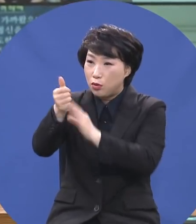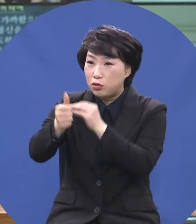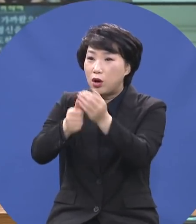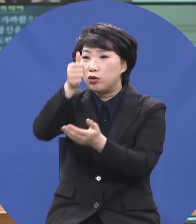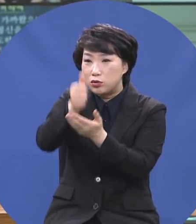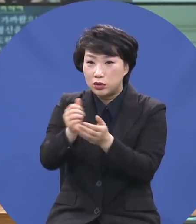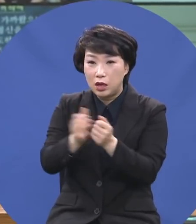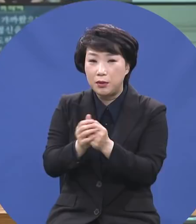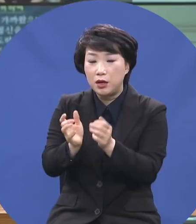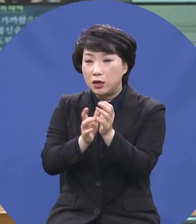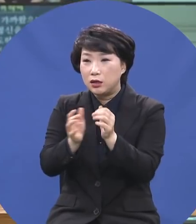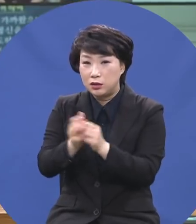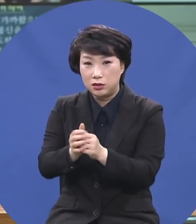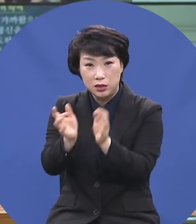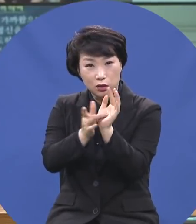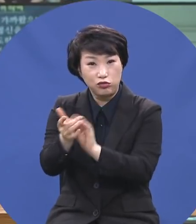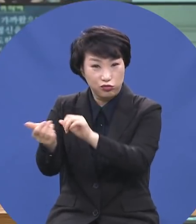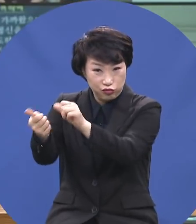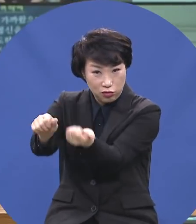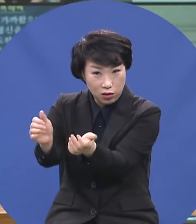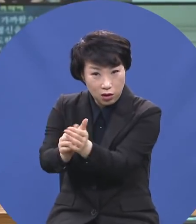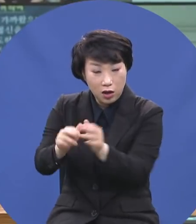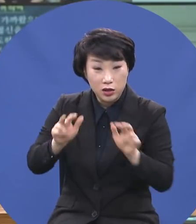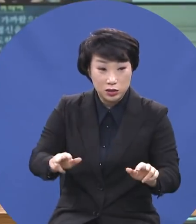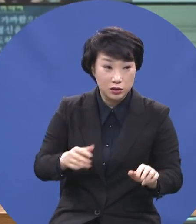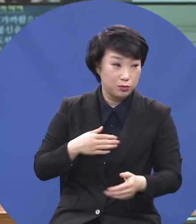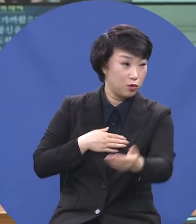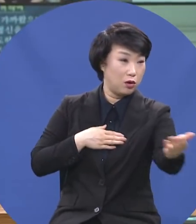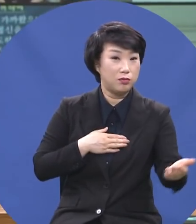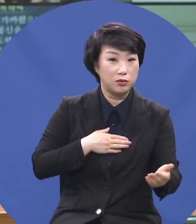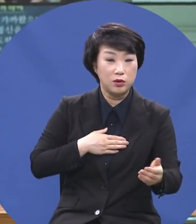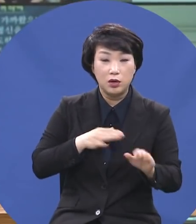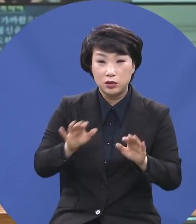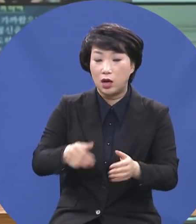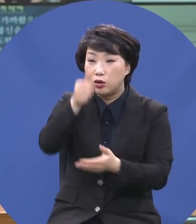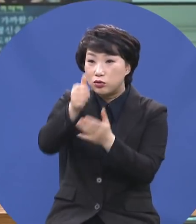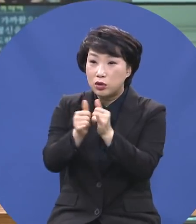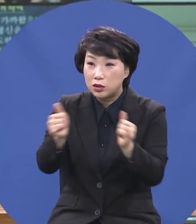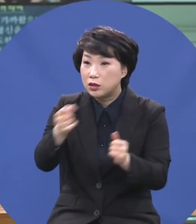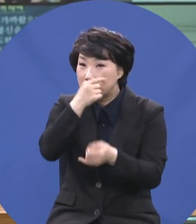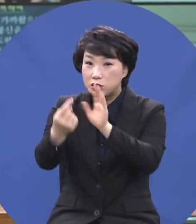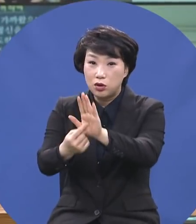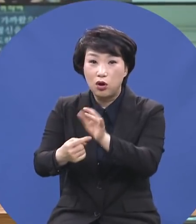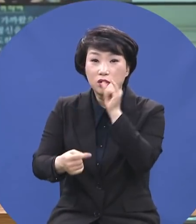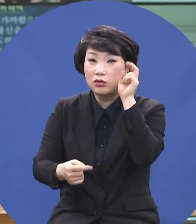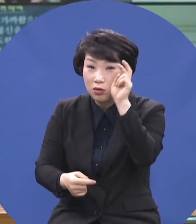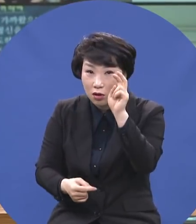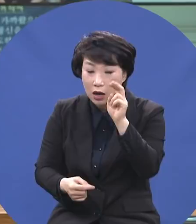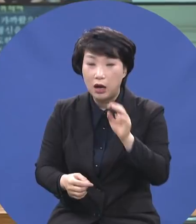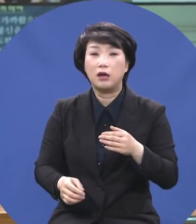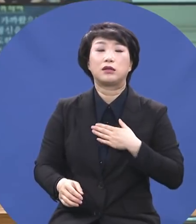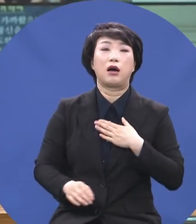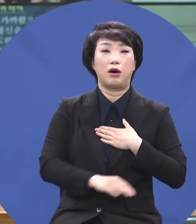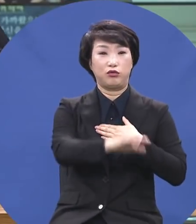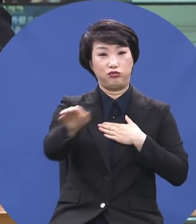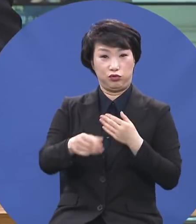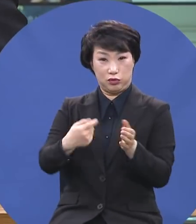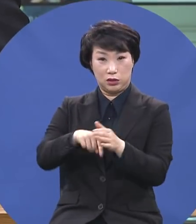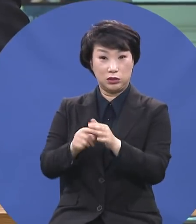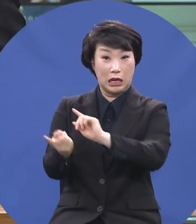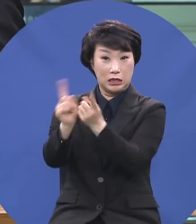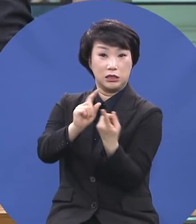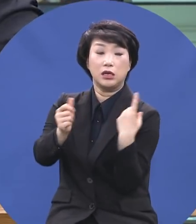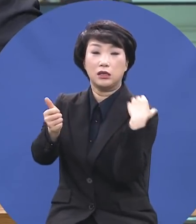죽인 예수의 지금까지도 죄인의 증거로 남아있을 뿐이지 우리 위해서